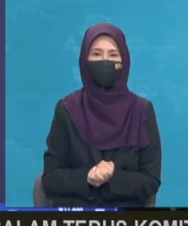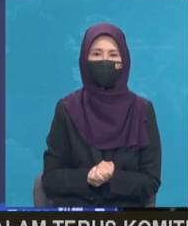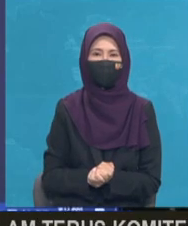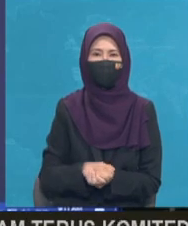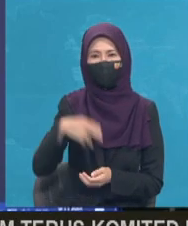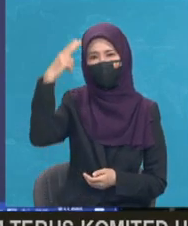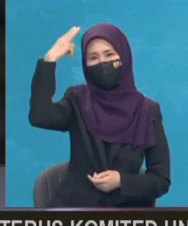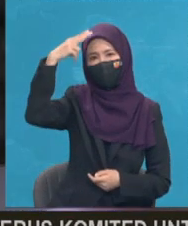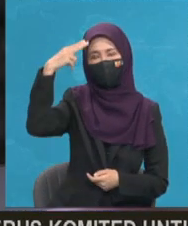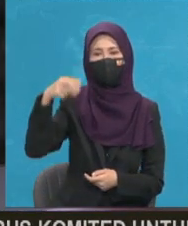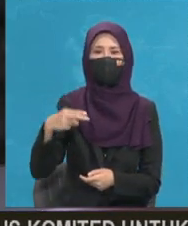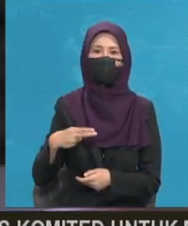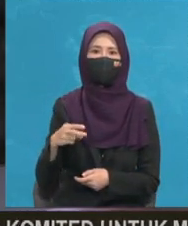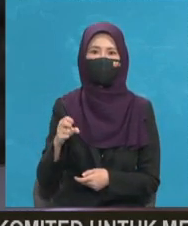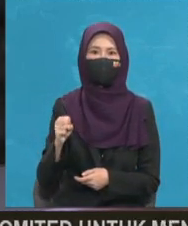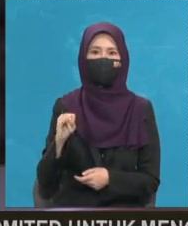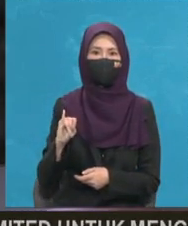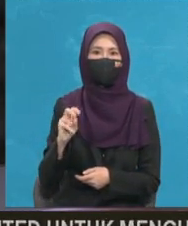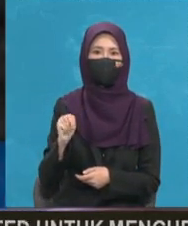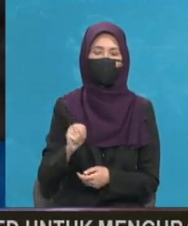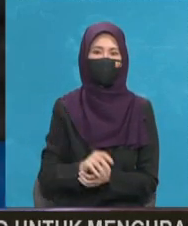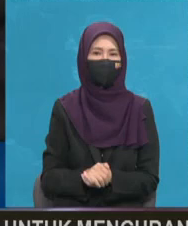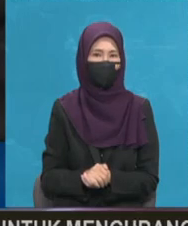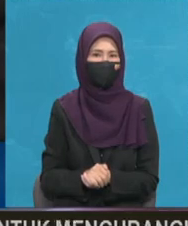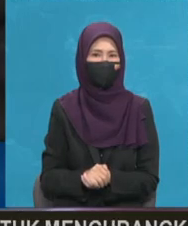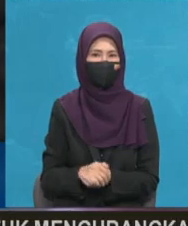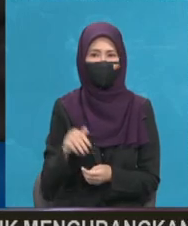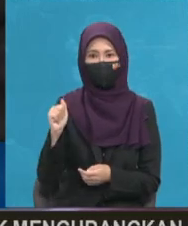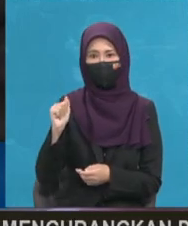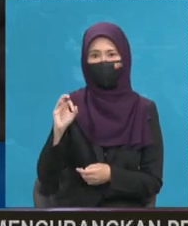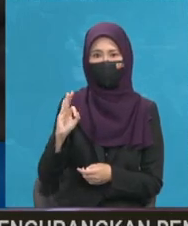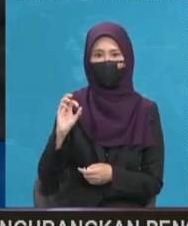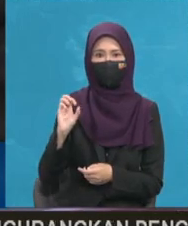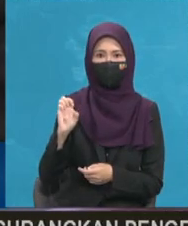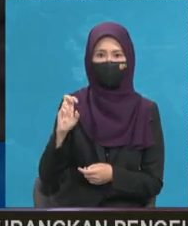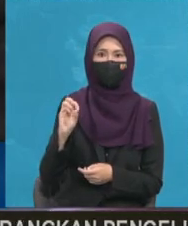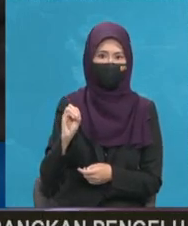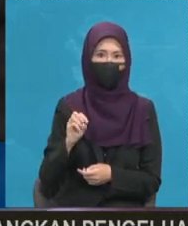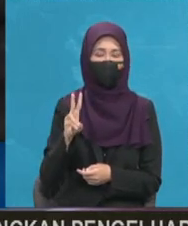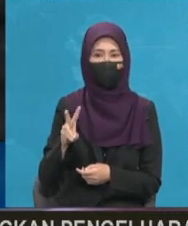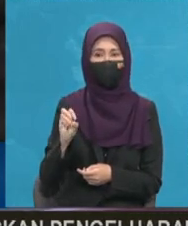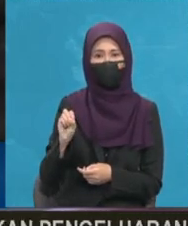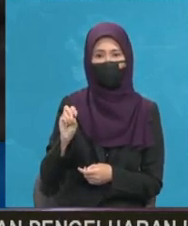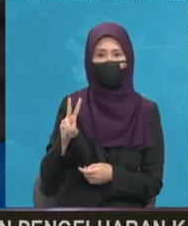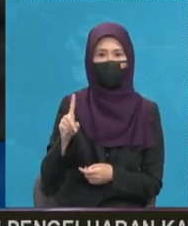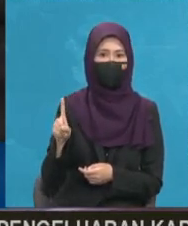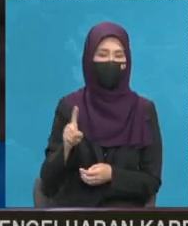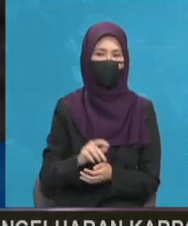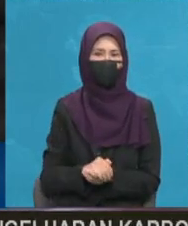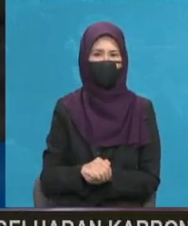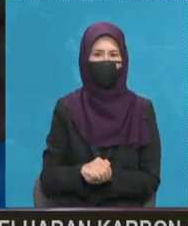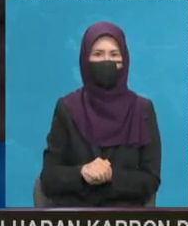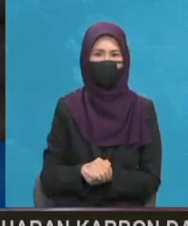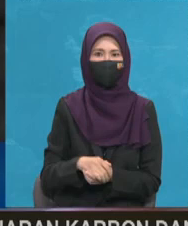Muhammad Zein bin Haji Saleh yang dipertua pucat dan prusia few 2021 berkat Anugerah tersebut adalah sebagai